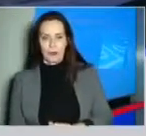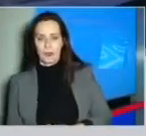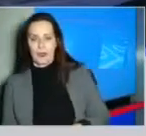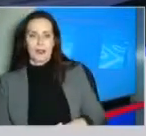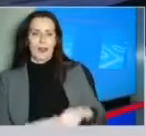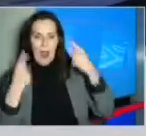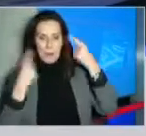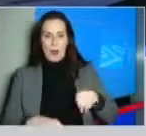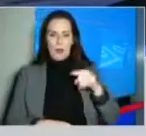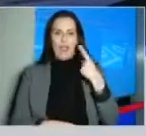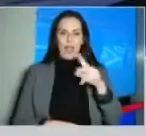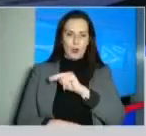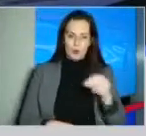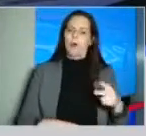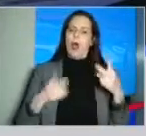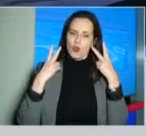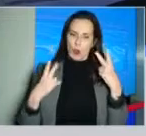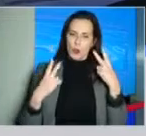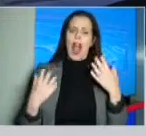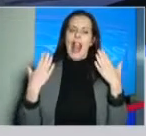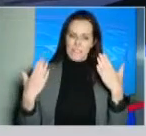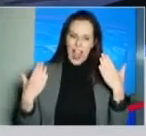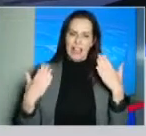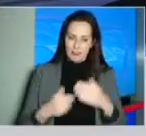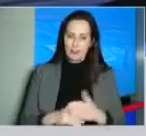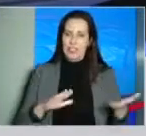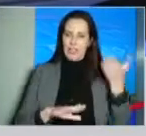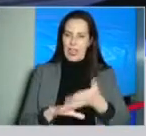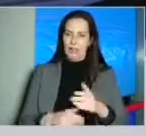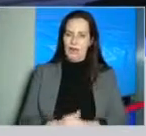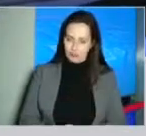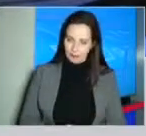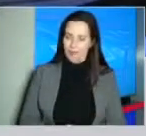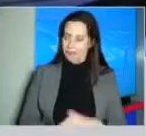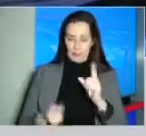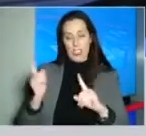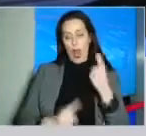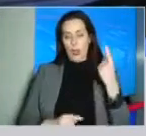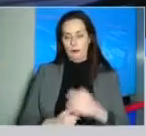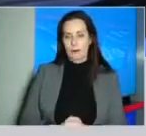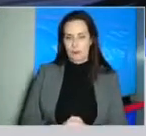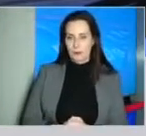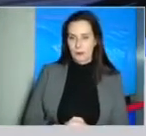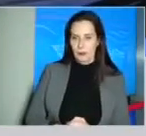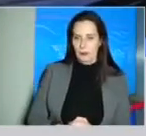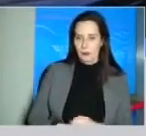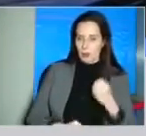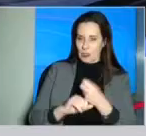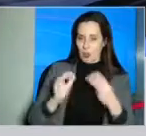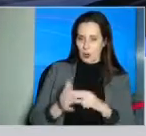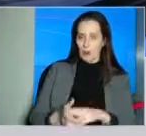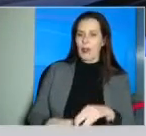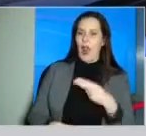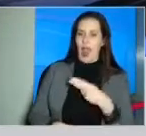הניסיון שיש לאנשים האלה, בואו כמדינה, ביום כזה, אחד הנושאים המשמעותיים, הלוואי וזה יעלה גם על סדר היום, לא יקרה לצערנו. אנחנו נצא עם התוכנית שלנו בקרוב. תודה